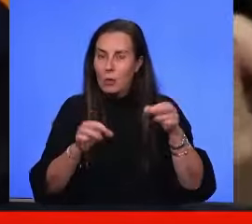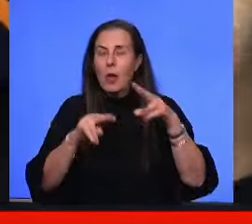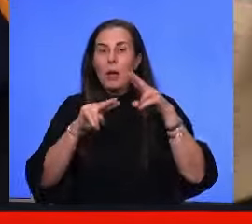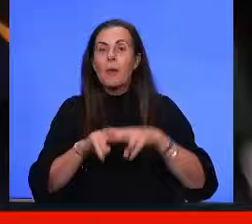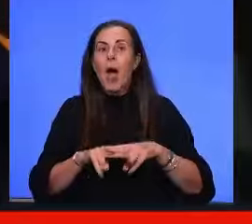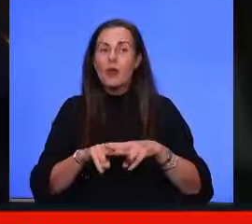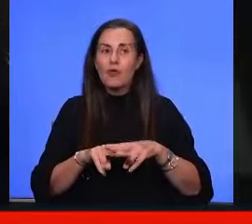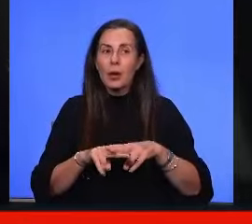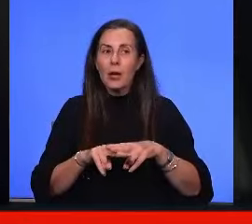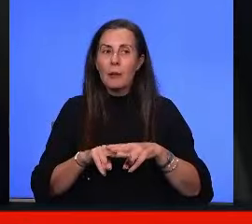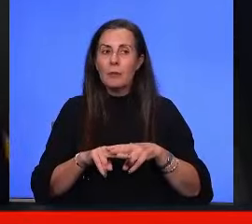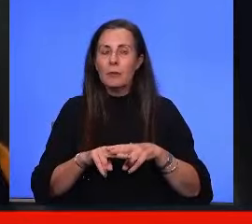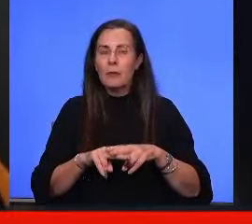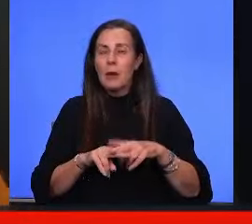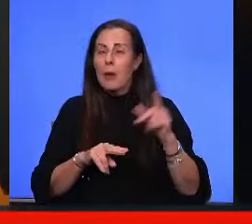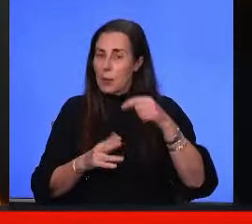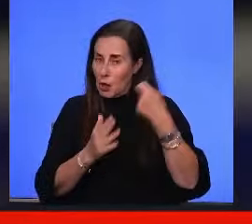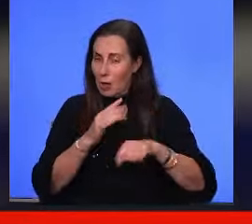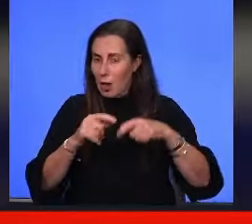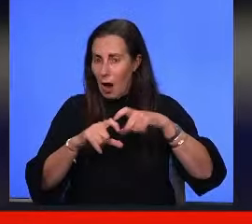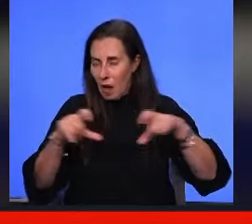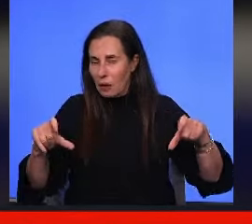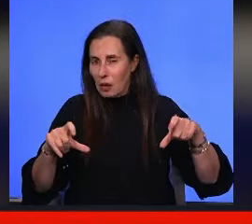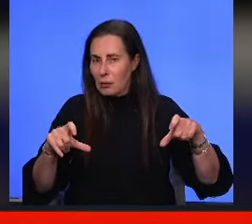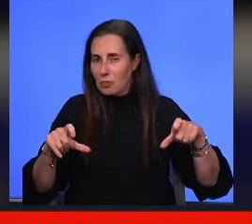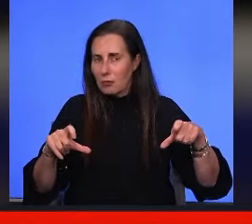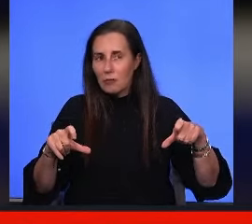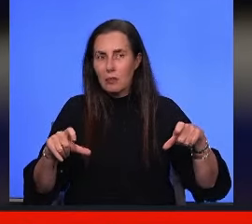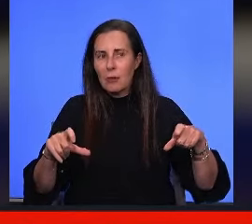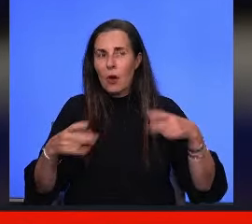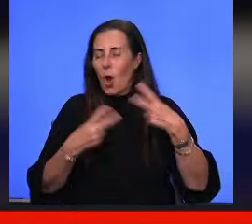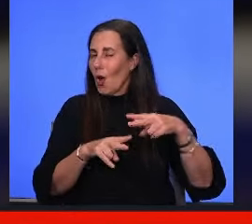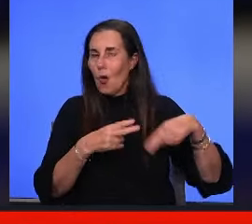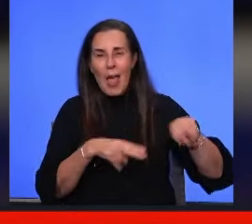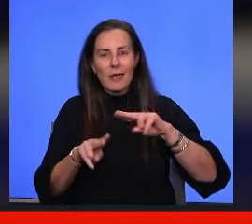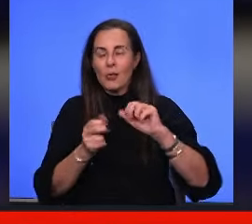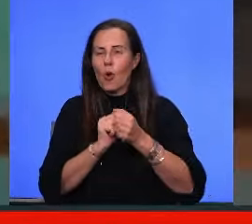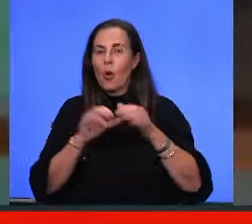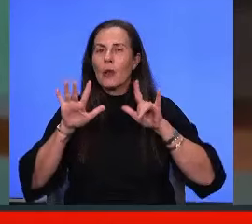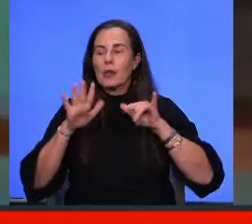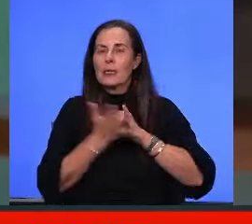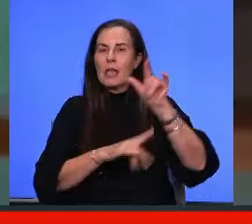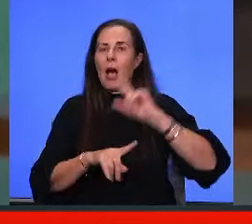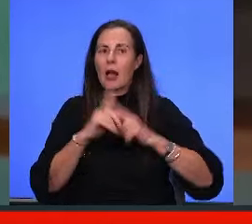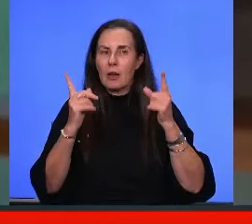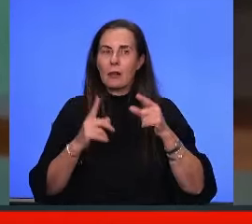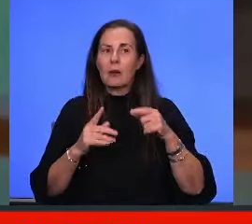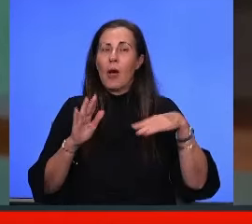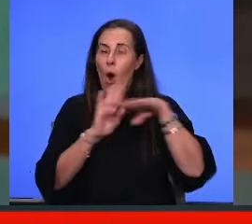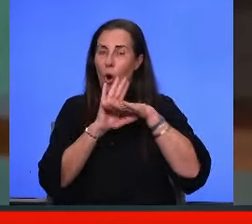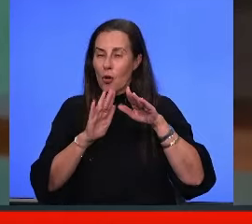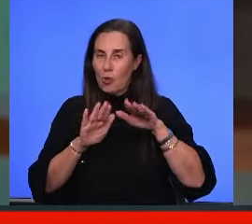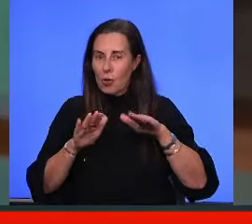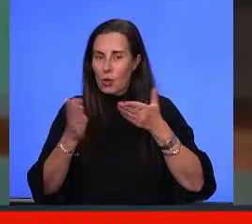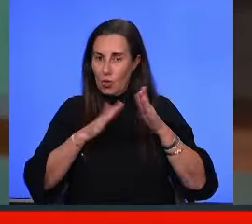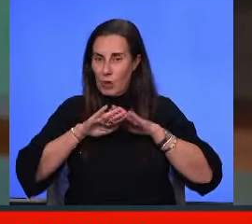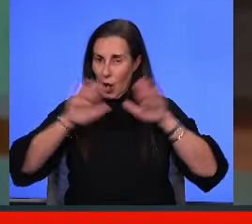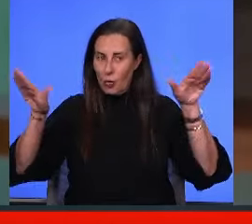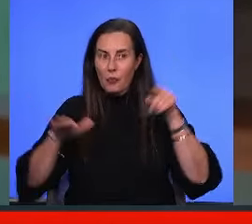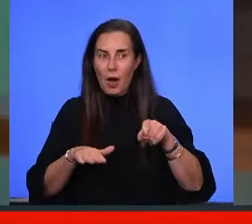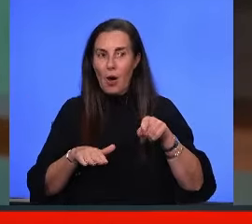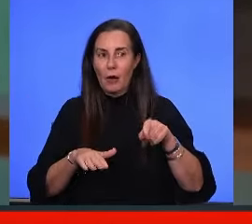בחלק מהמקרים את מי שרכשו כרטיסים ללא יכולת לקבל החזר או טיסה חלופית. לפי חוק שירותי תעופה, שגם